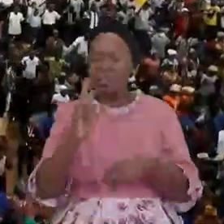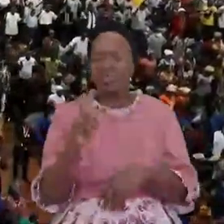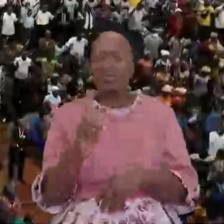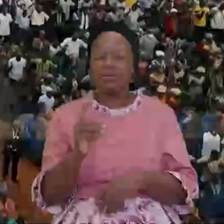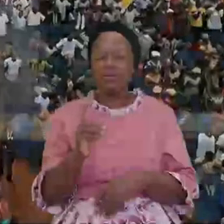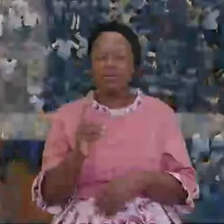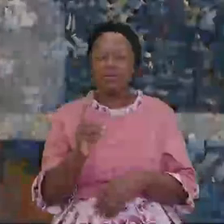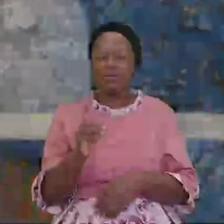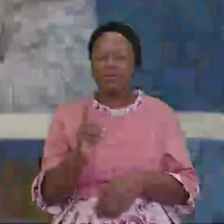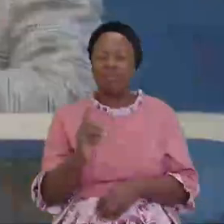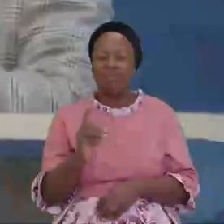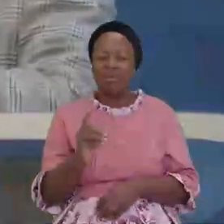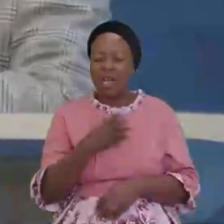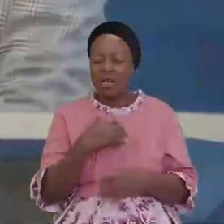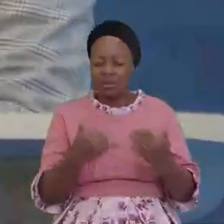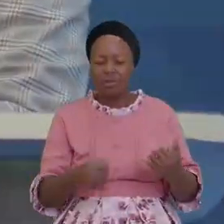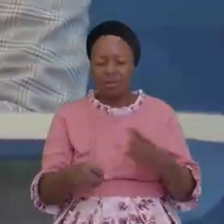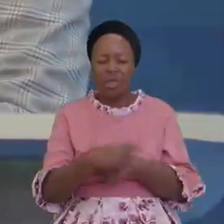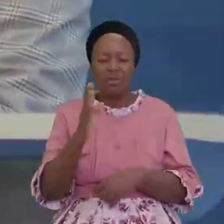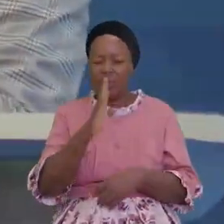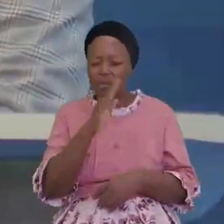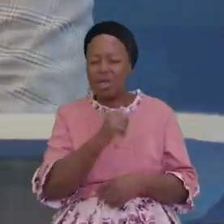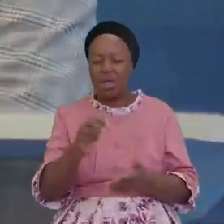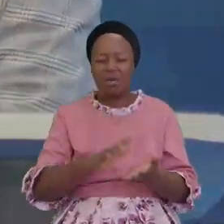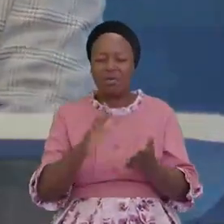Merci Seigneur pour l'exaucement.